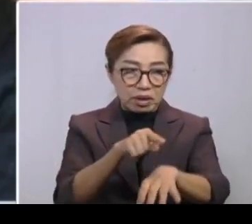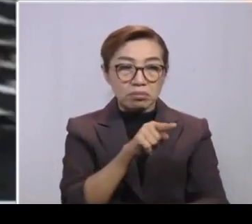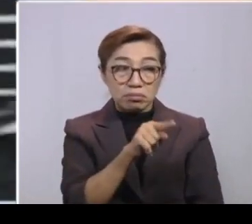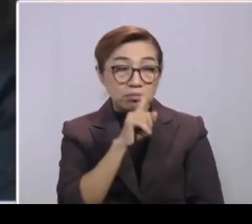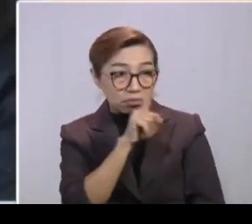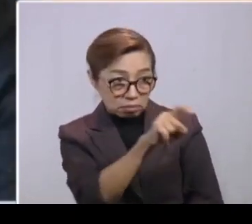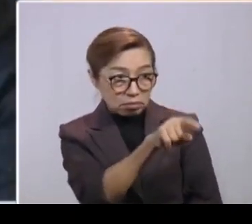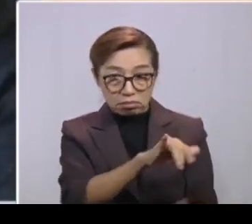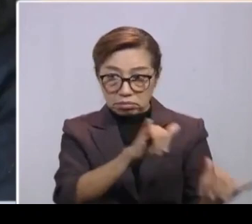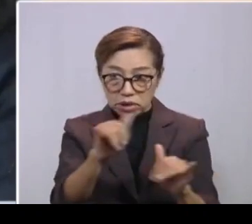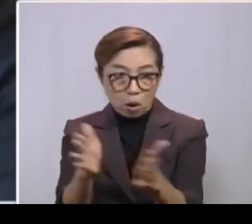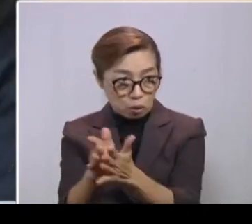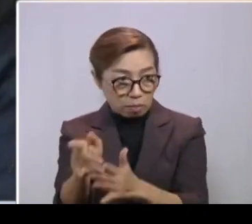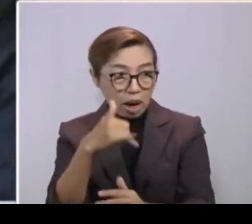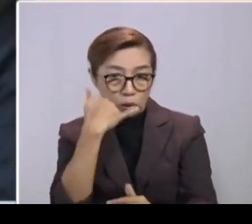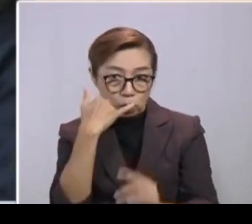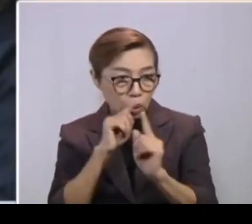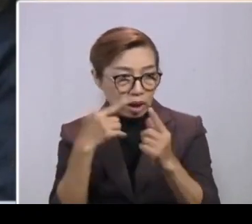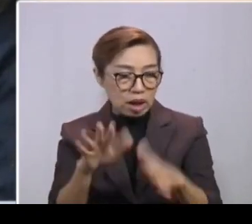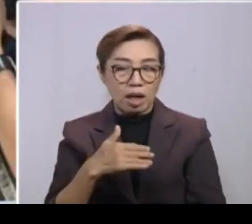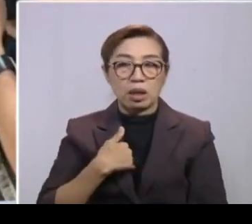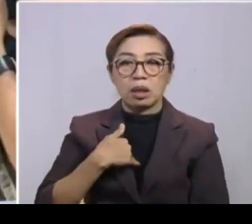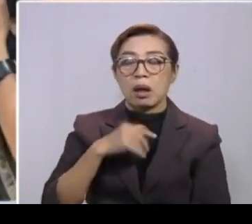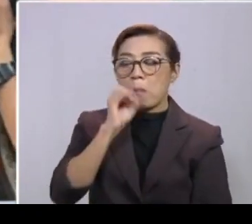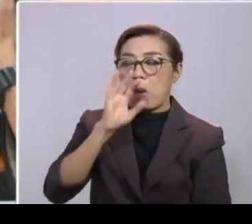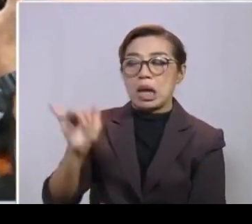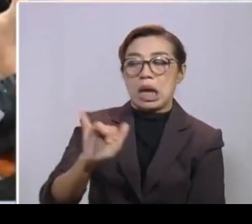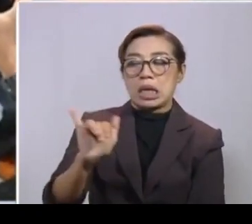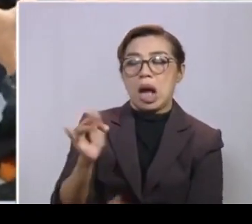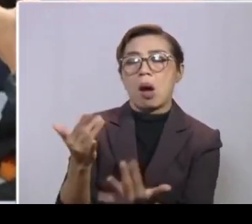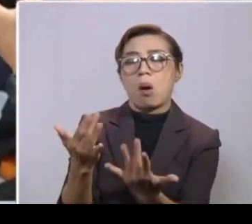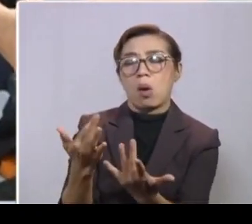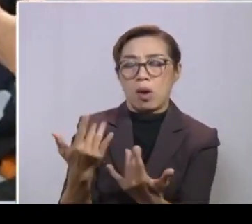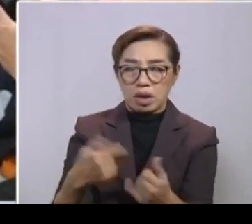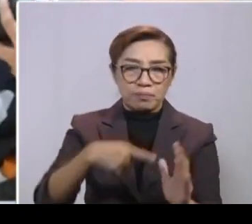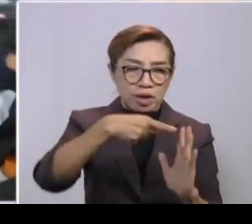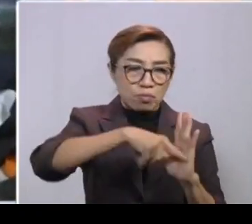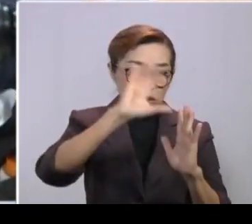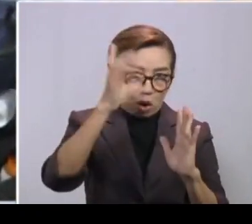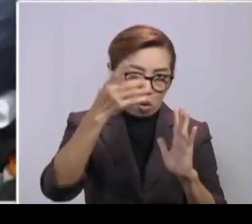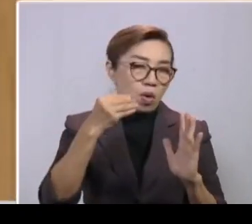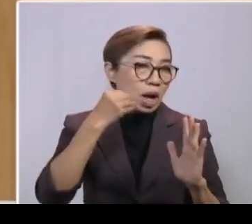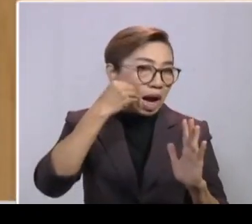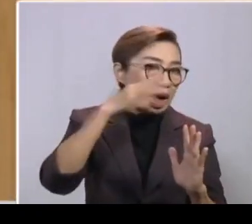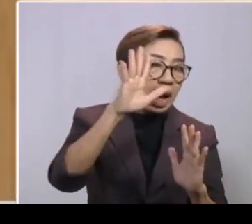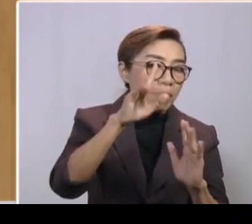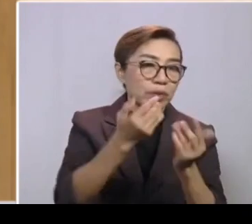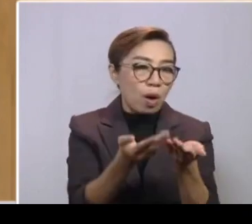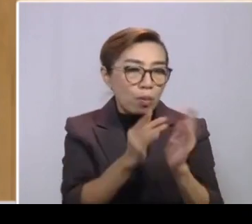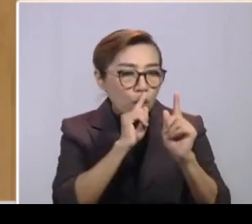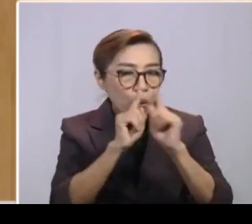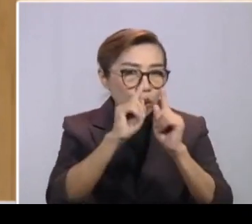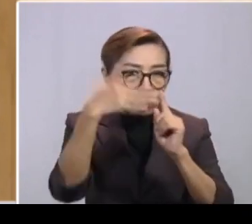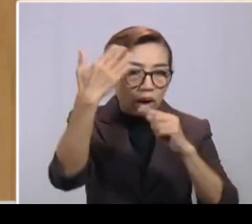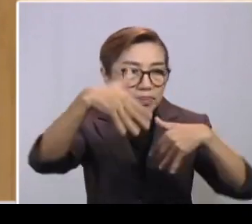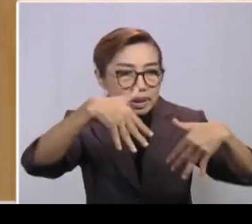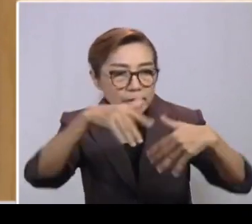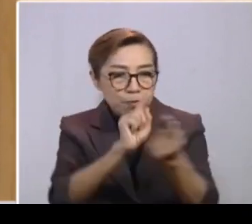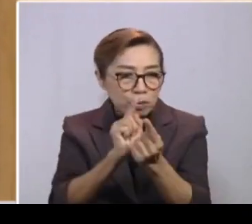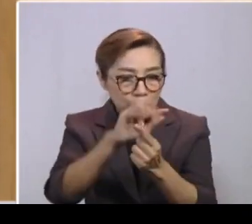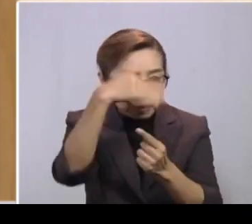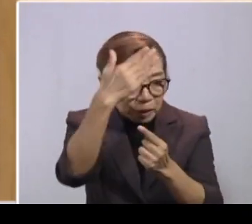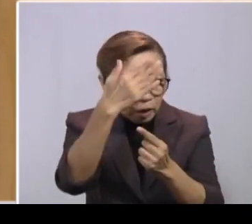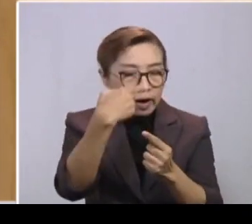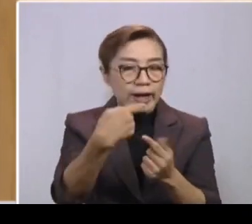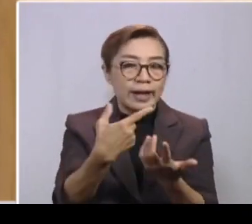ตอนนี้ไม่มีการคุยอย่างเป็นทางการแต่ขอเวลากลับไปที่พิษณุโลกไปอยู่กับครอบครัวกลับพื้นที่และค่อยๆทำ